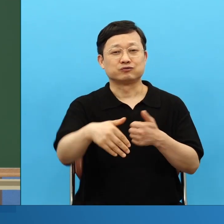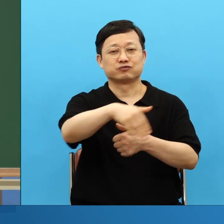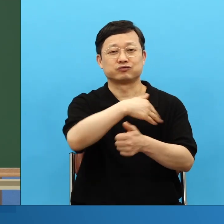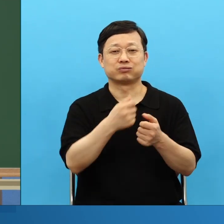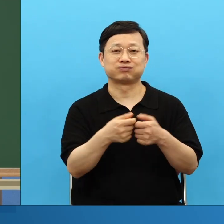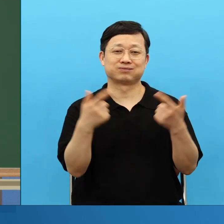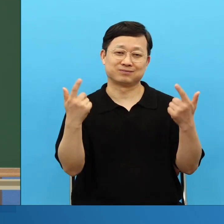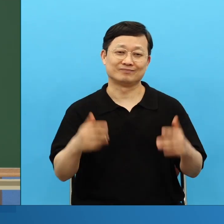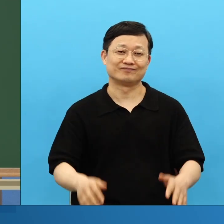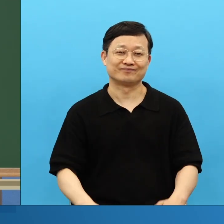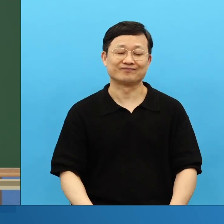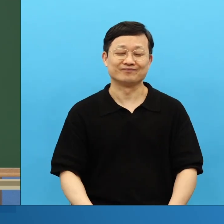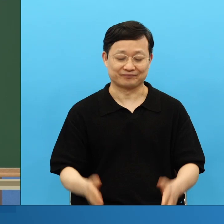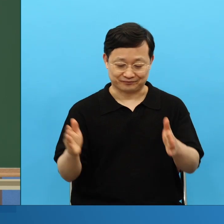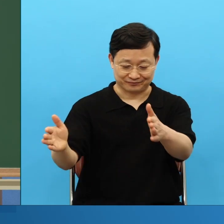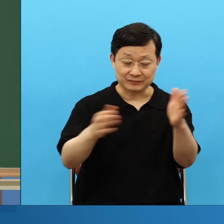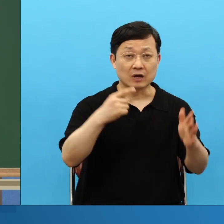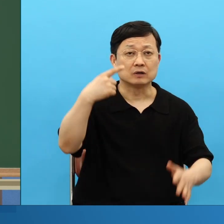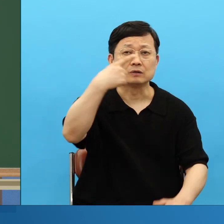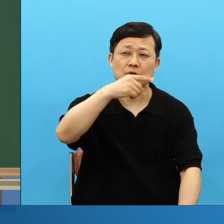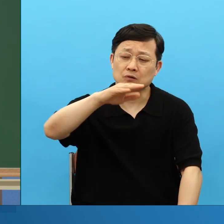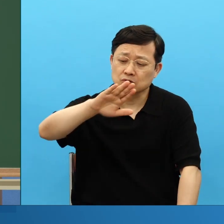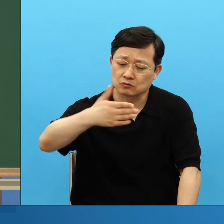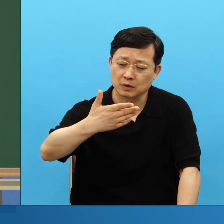1990년대 후반에 미국에